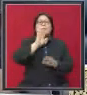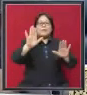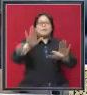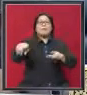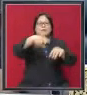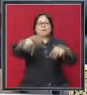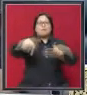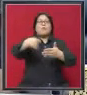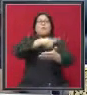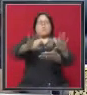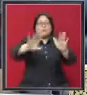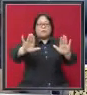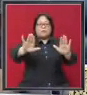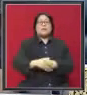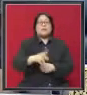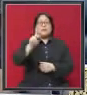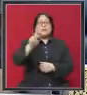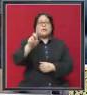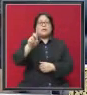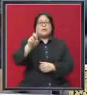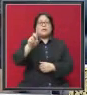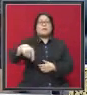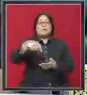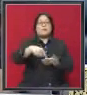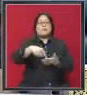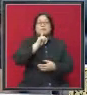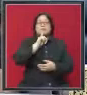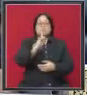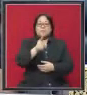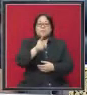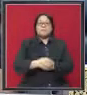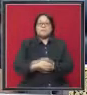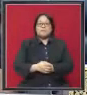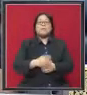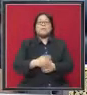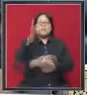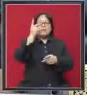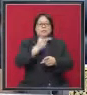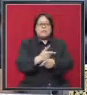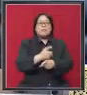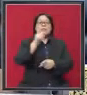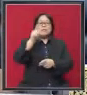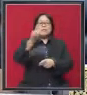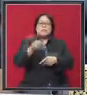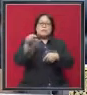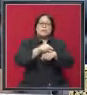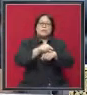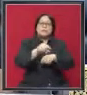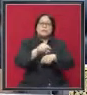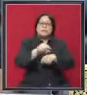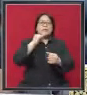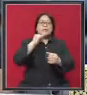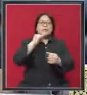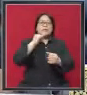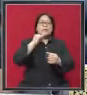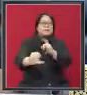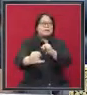sabar, lepas ni boleh undi. KWSP ini merupakan, ya, simpanan yang harus digunakan